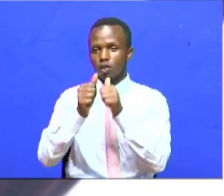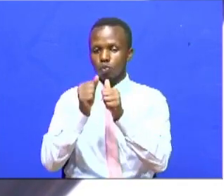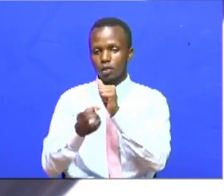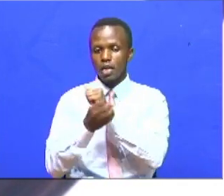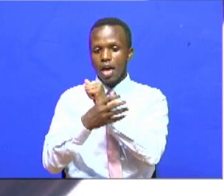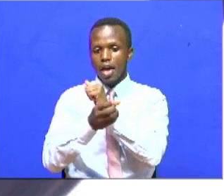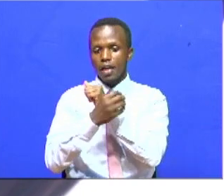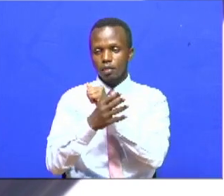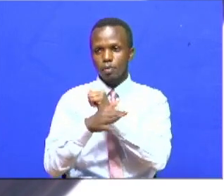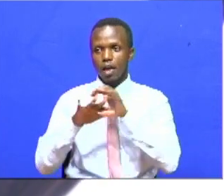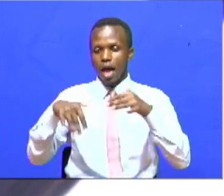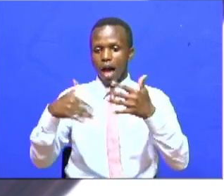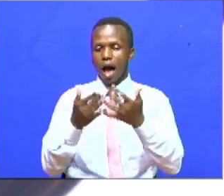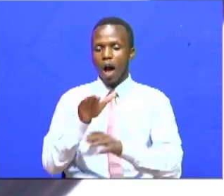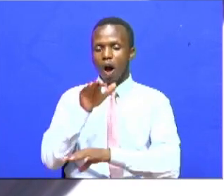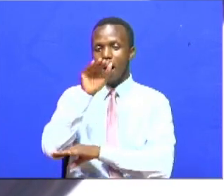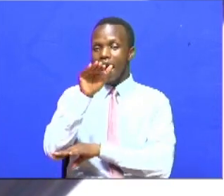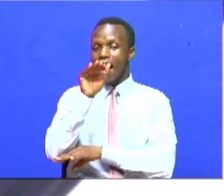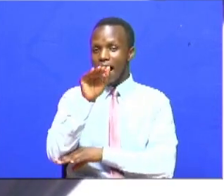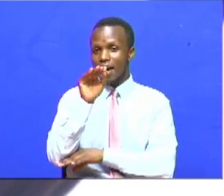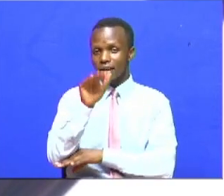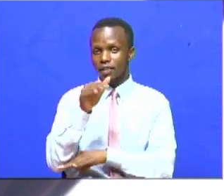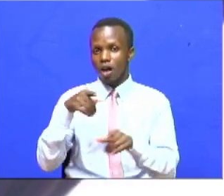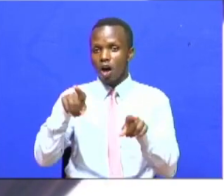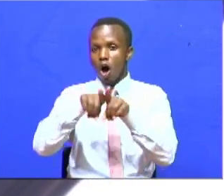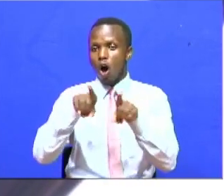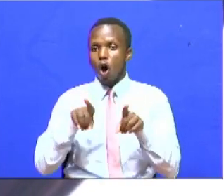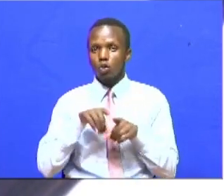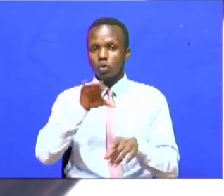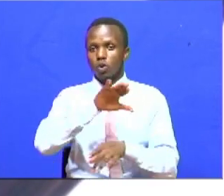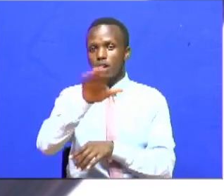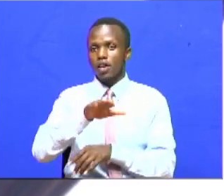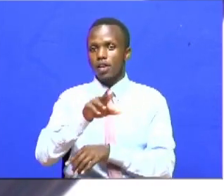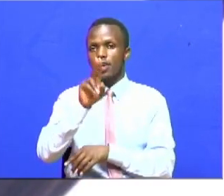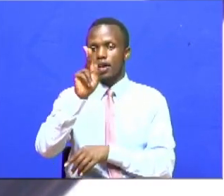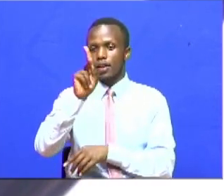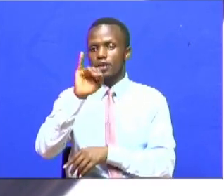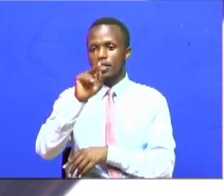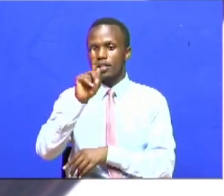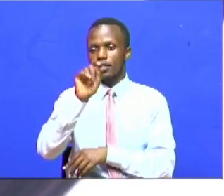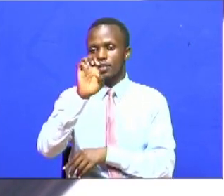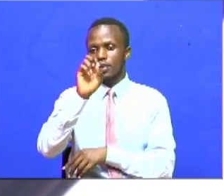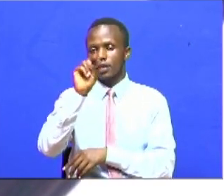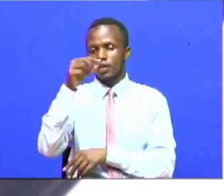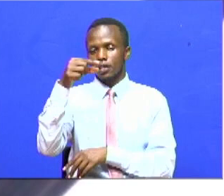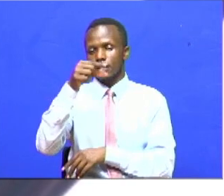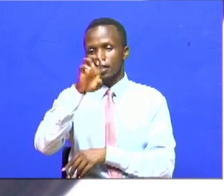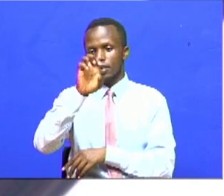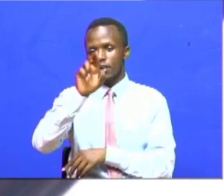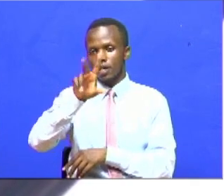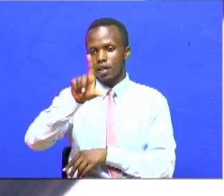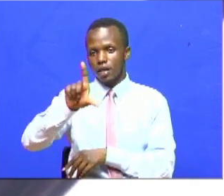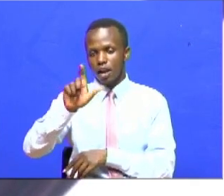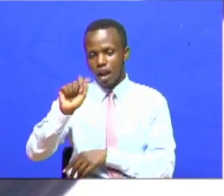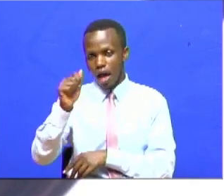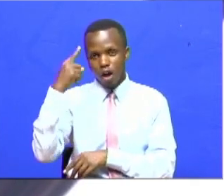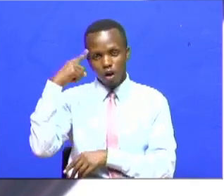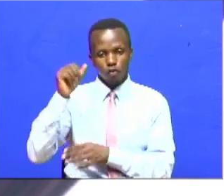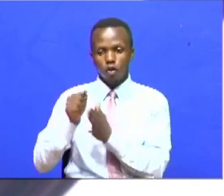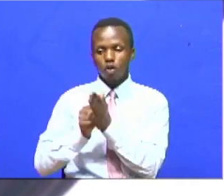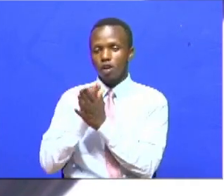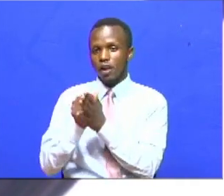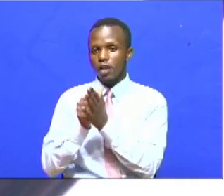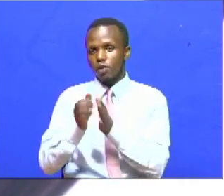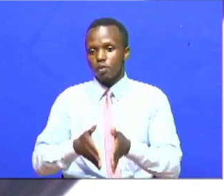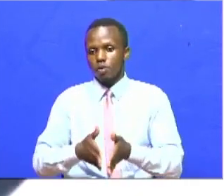vile tumemuomba. Na pia hata sehemu yetu ya Kitengela kwamba itasingatiwa katika maneno ya reli, kwa sababu reli ni njia ya